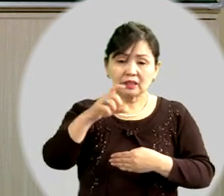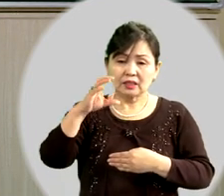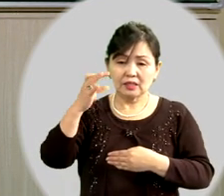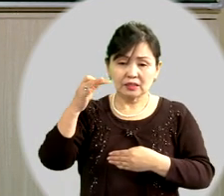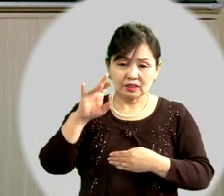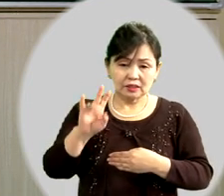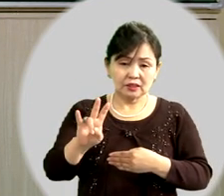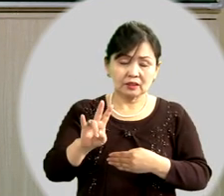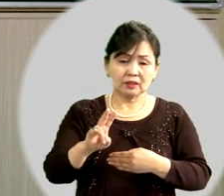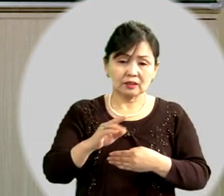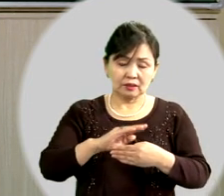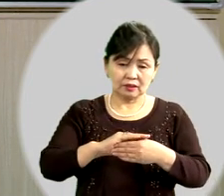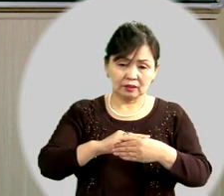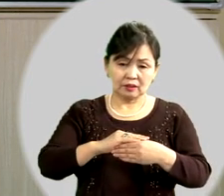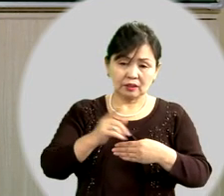Дэлгэсийн